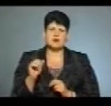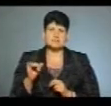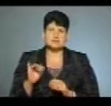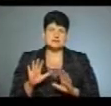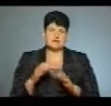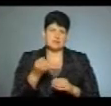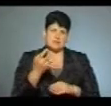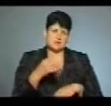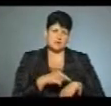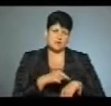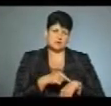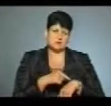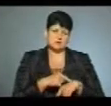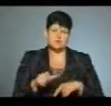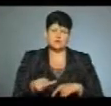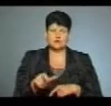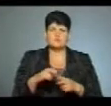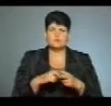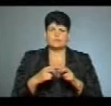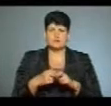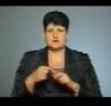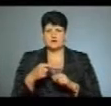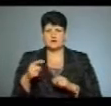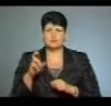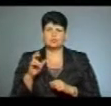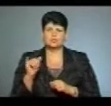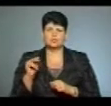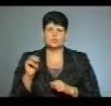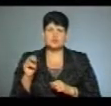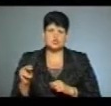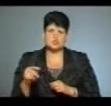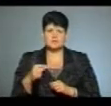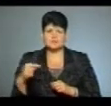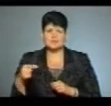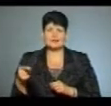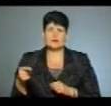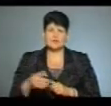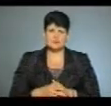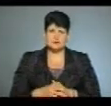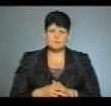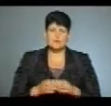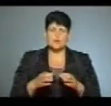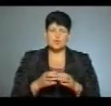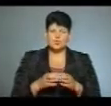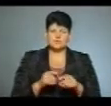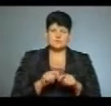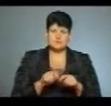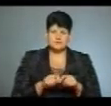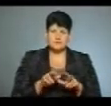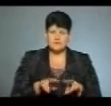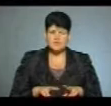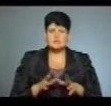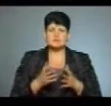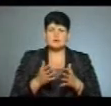близько 15-ї години на автодорозі Івано-Франківськ – Буча-Чтернопіль. На місце події виїжджала слідча оперативна група, яка встановила, що на